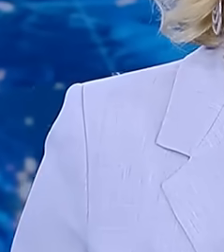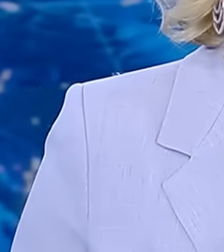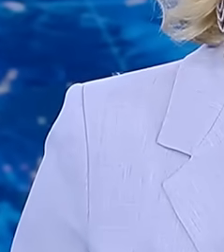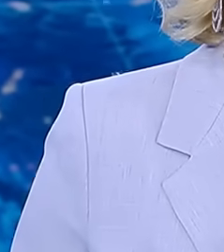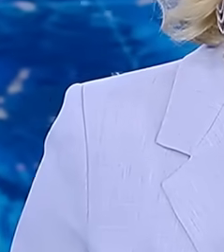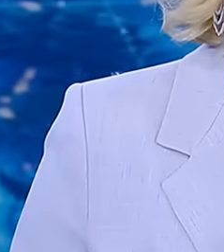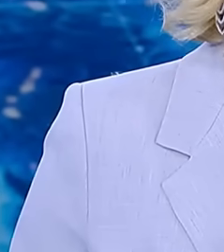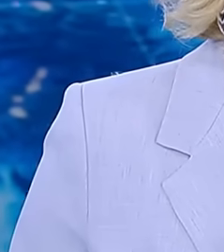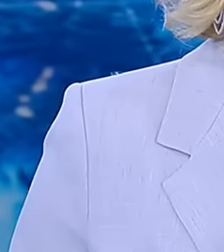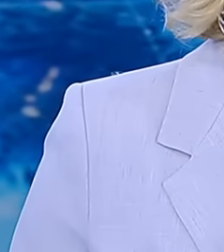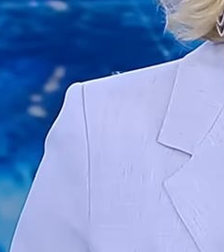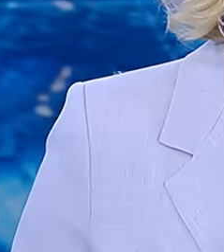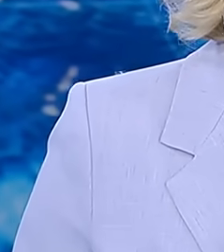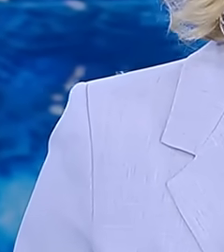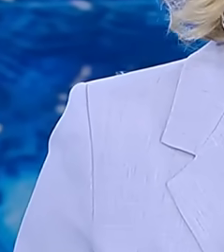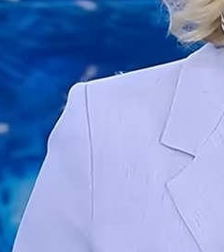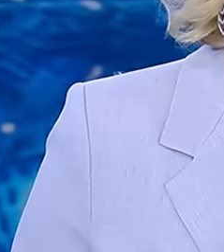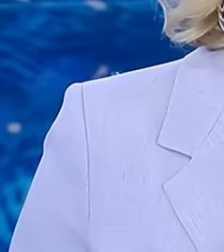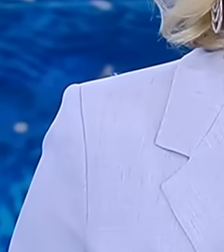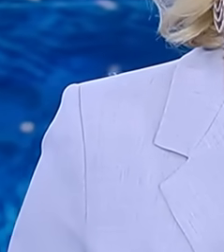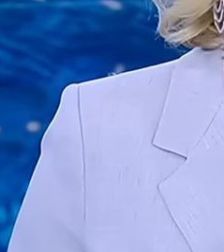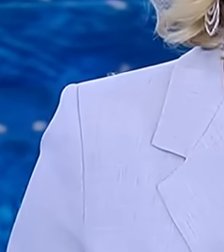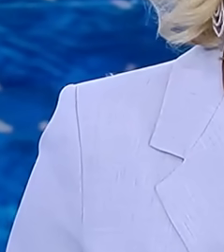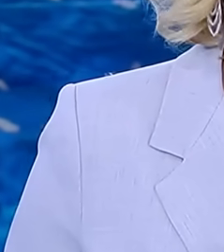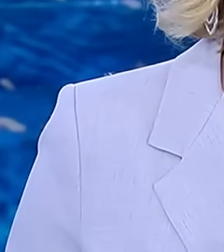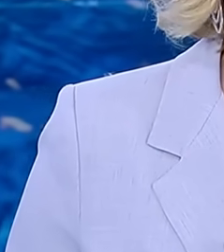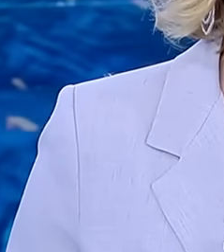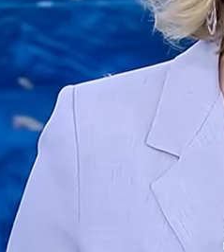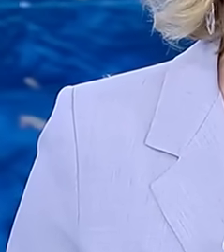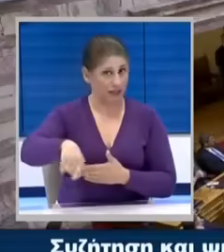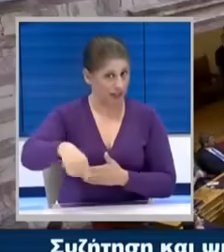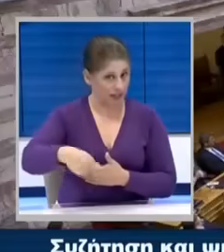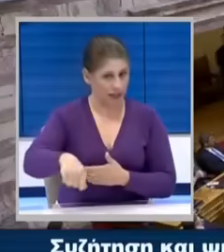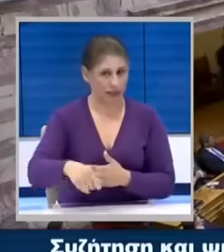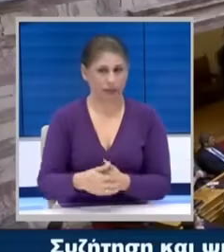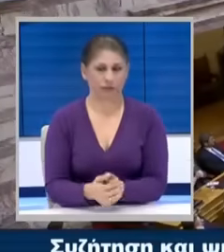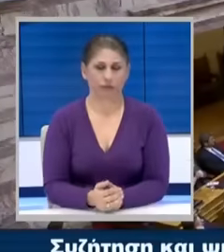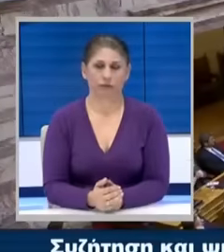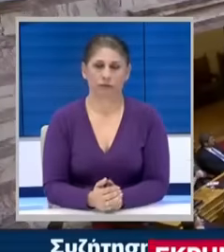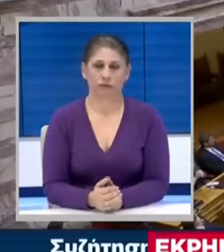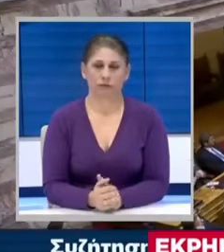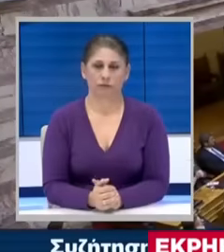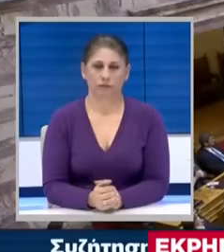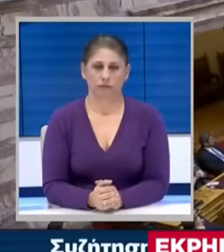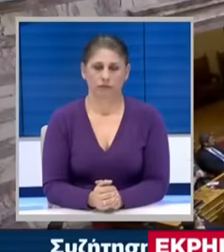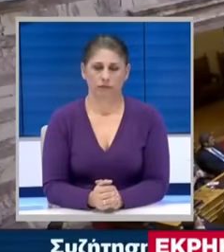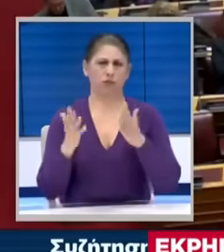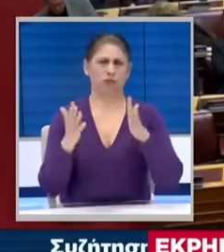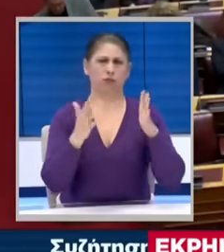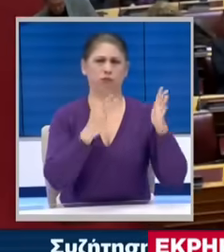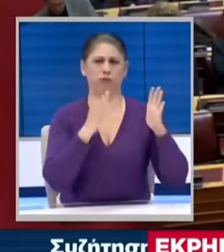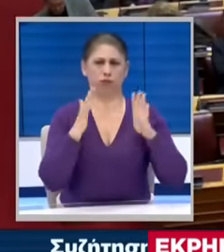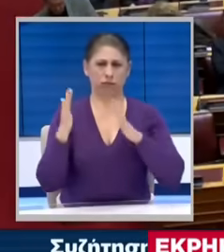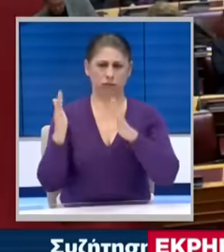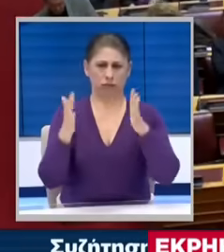με αλληλοκατηγορίες για εξυπηρέτηση συμφερόντων και προσωπικές βολές. Σε μια ταραχώδη συνεδρίαση